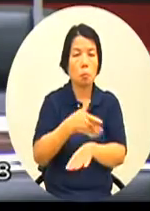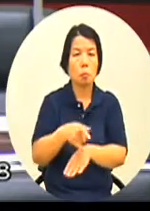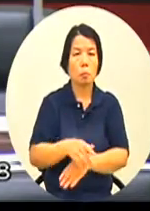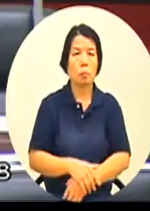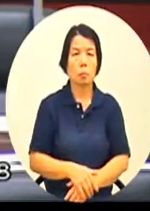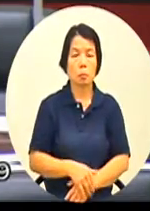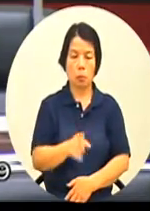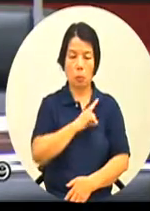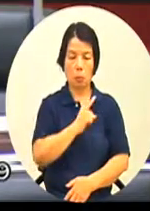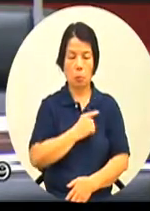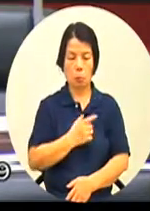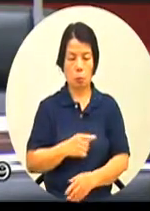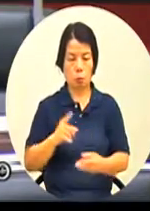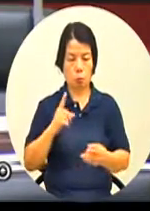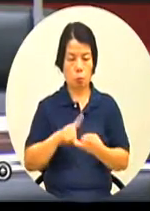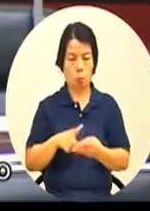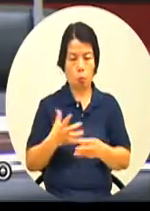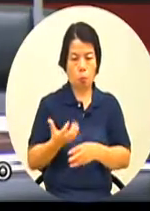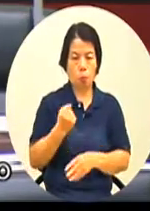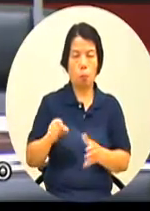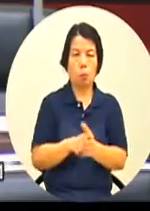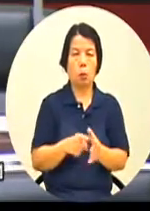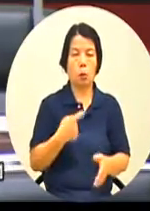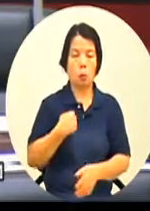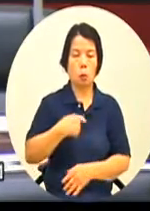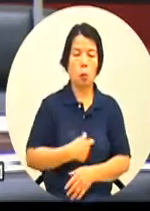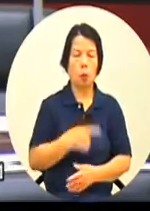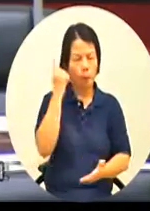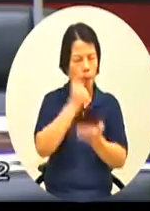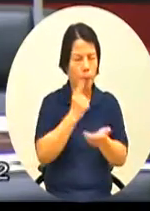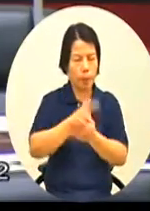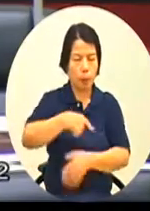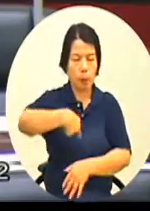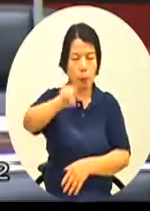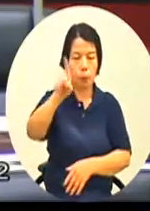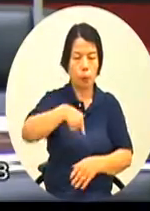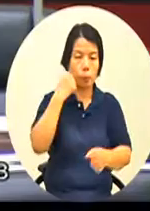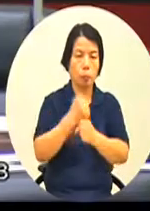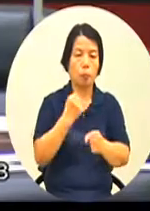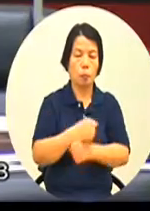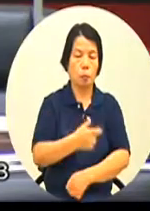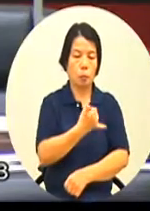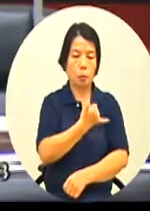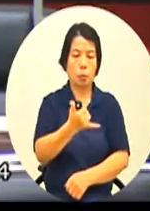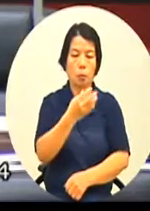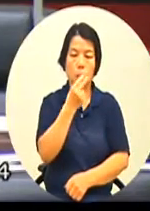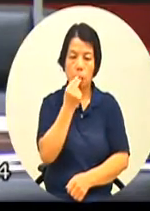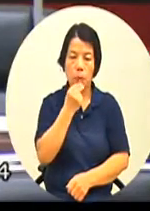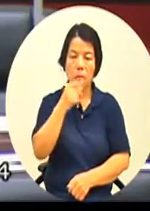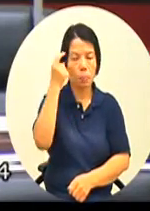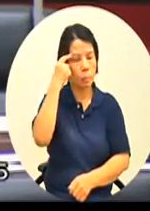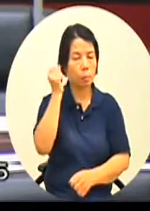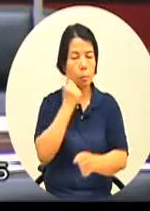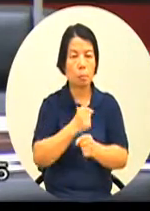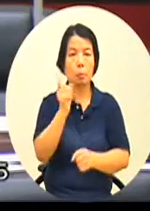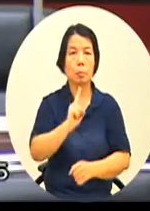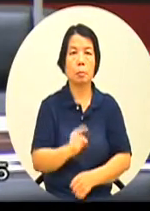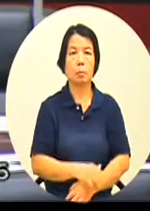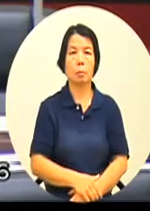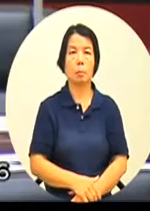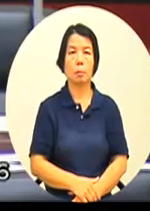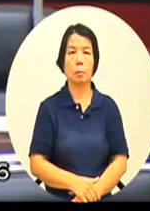以你自己做主就好。你每天上班了，如果礼拜六、礼拜天，你想做什么？礼拜六、礼拜